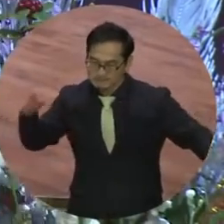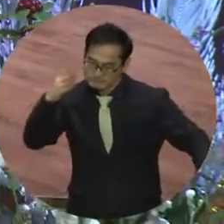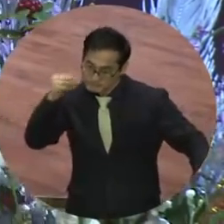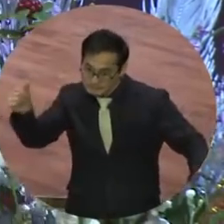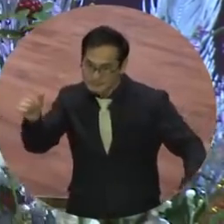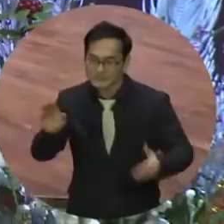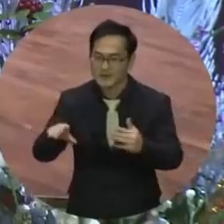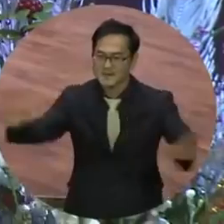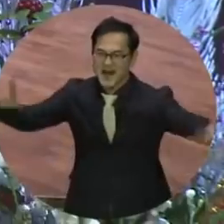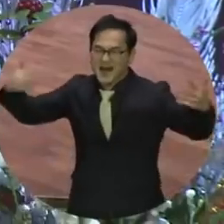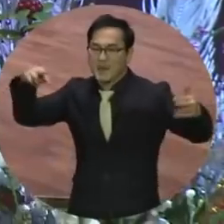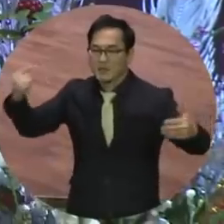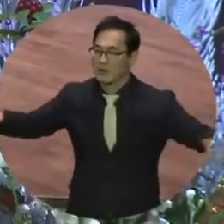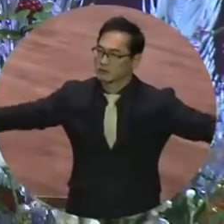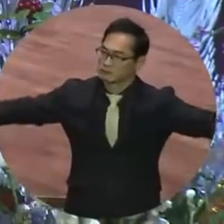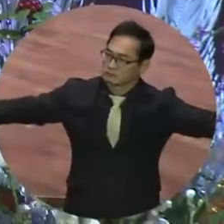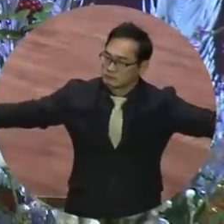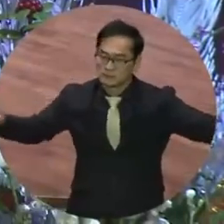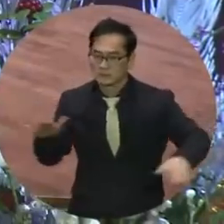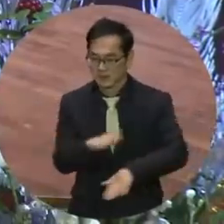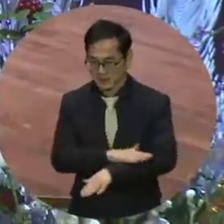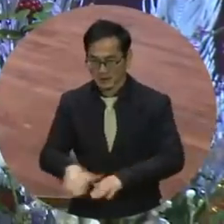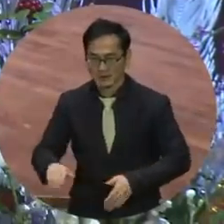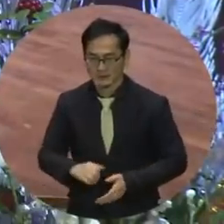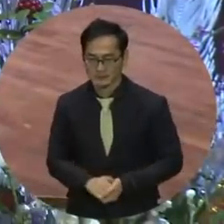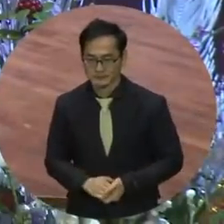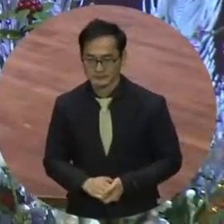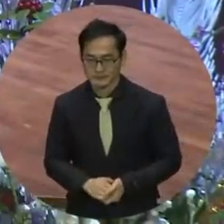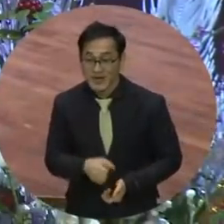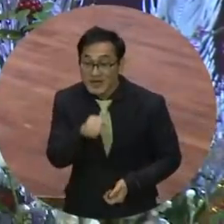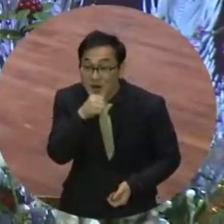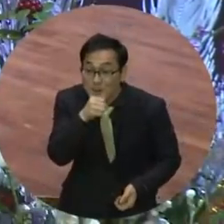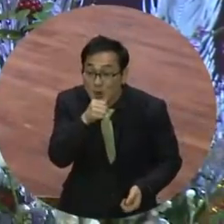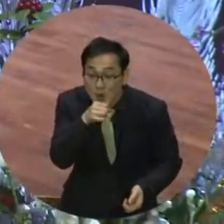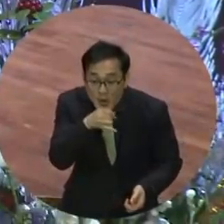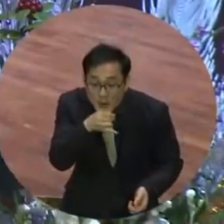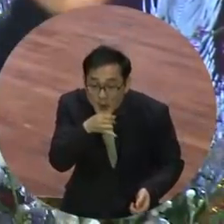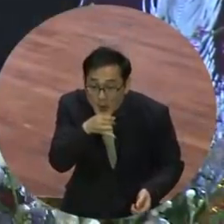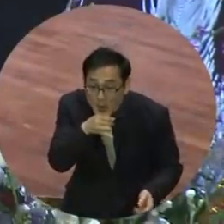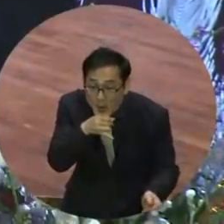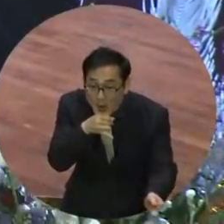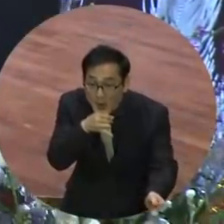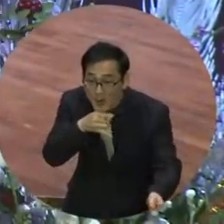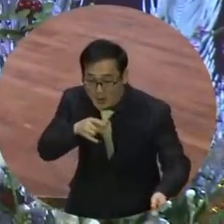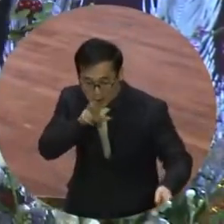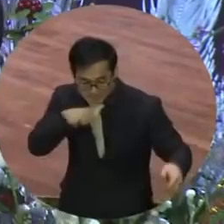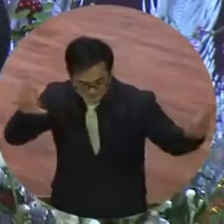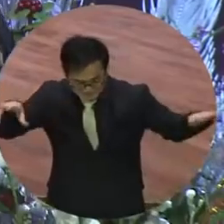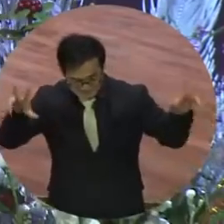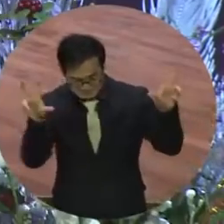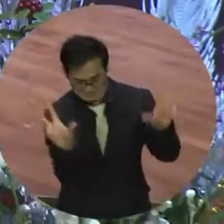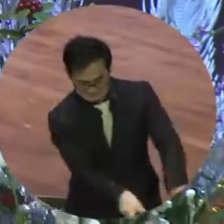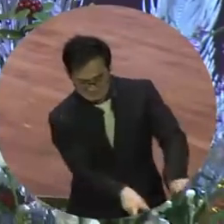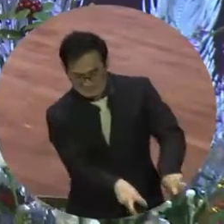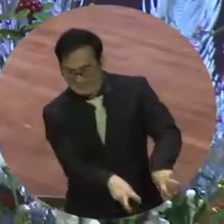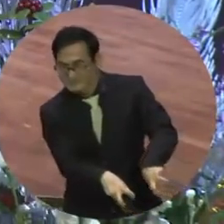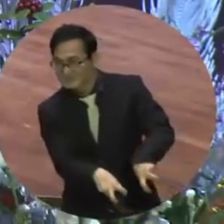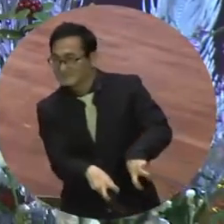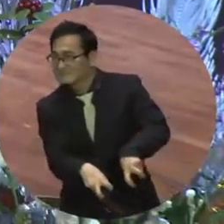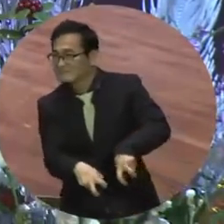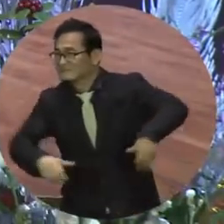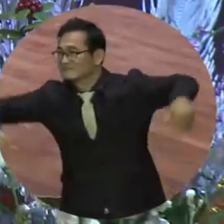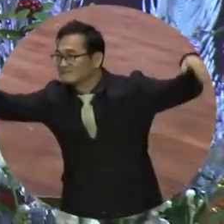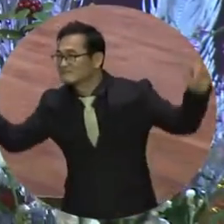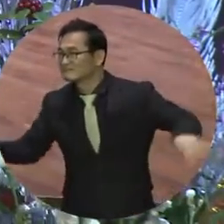세냐. 염소를 탁 낚아쳐가지고 염소를 그냥 그대로 딱 잡아가지고